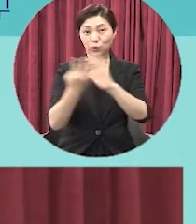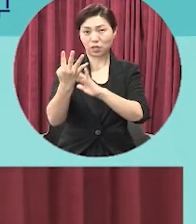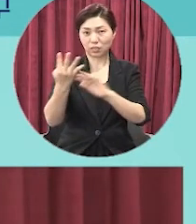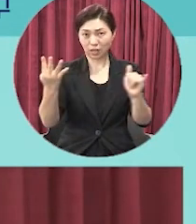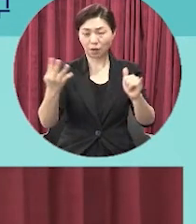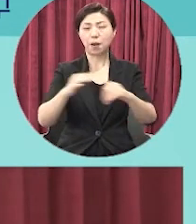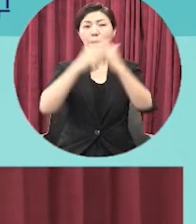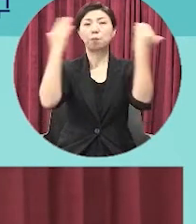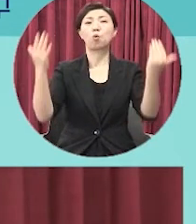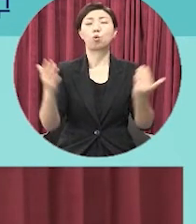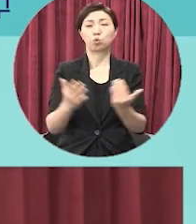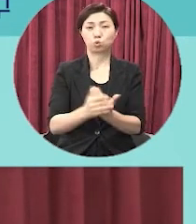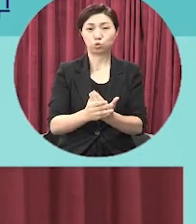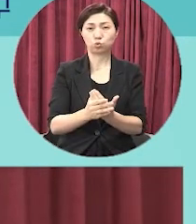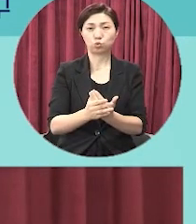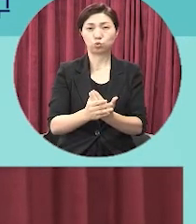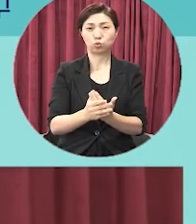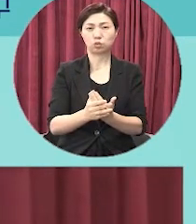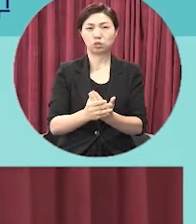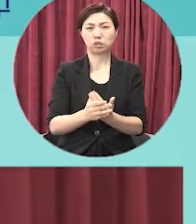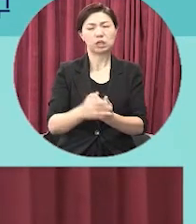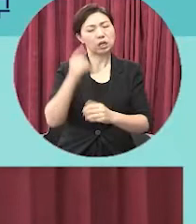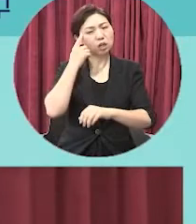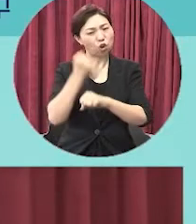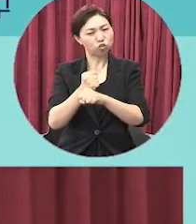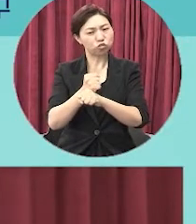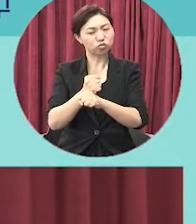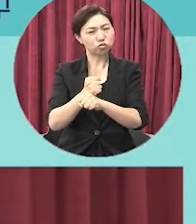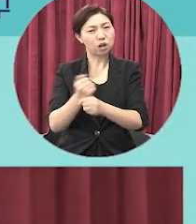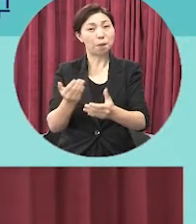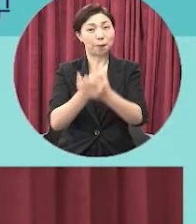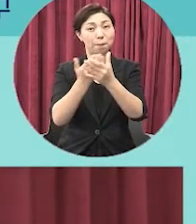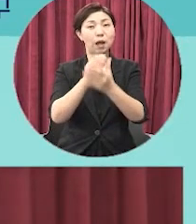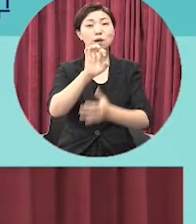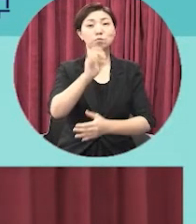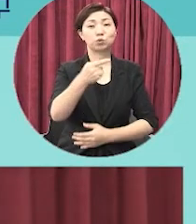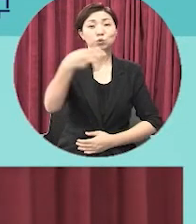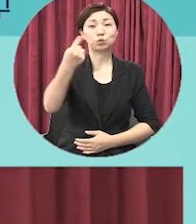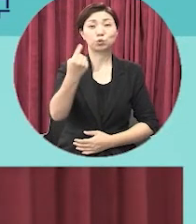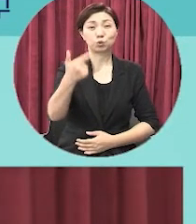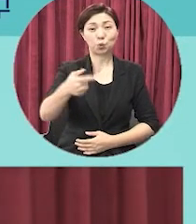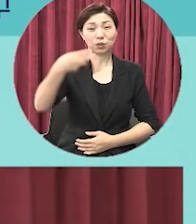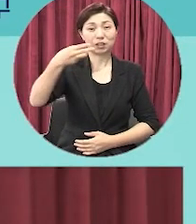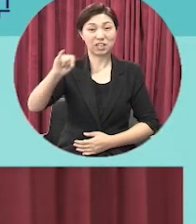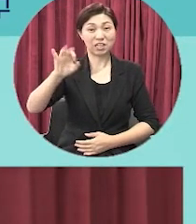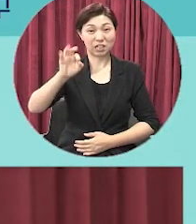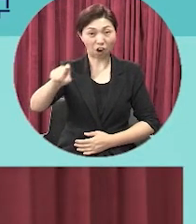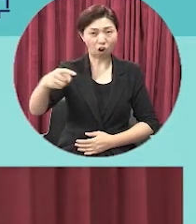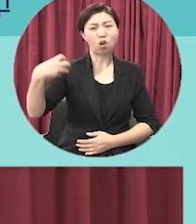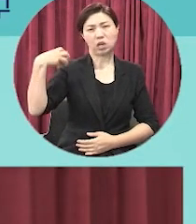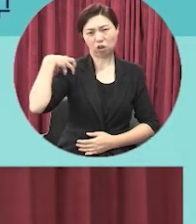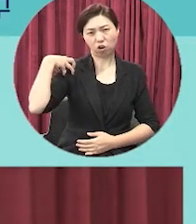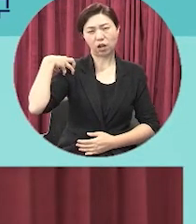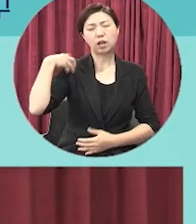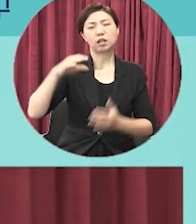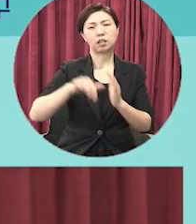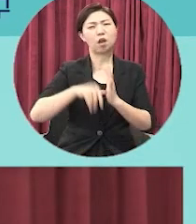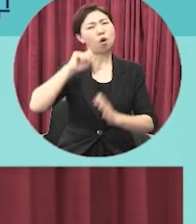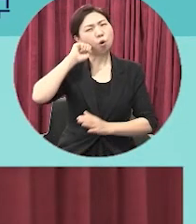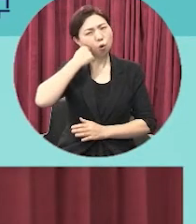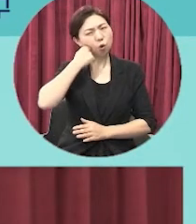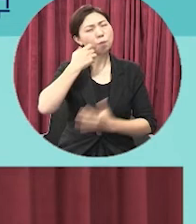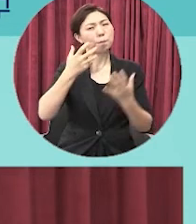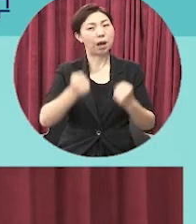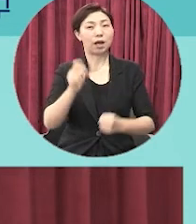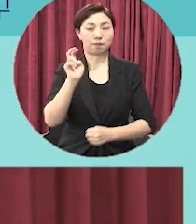모두다 프론티어 라고 생각을 합니다 프론티어 로스 하시면서 마녀 어려움들이 있으셨을 것 같은데요